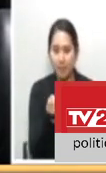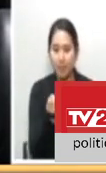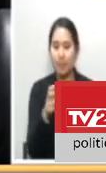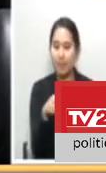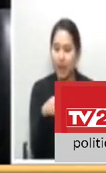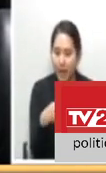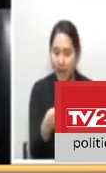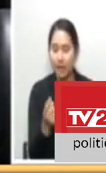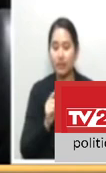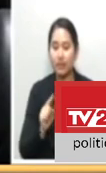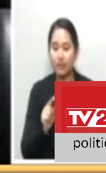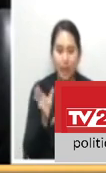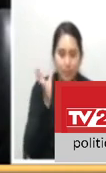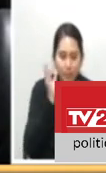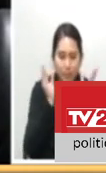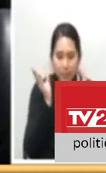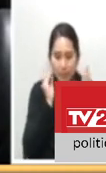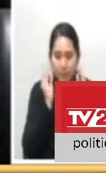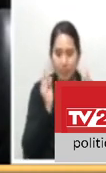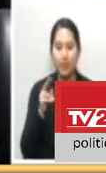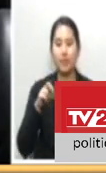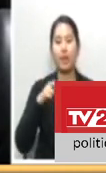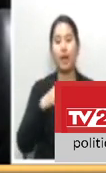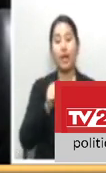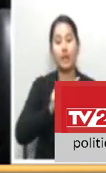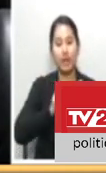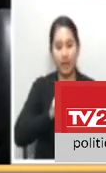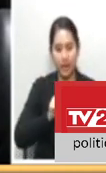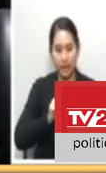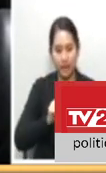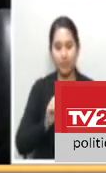แต่ละจังหวัดได้นำมาแก้ไขจึงถือโอก